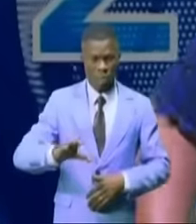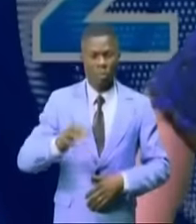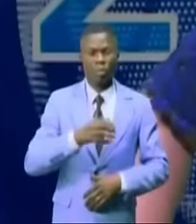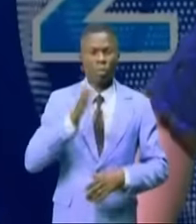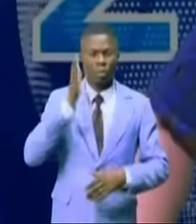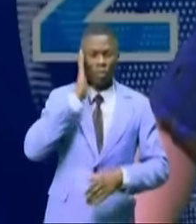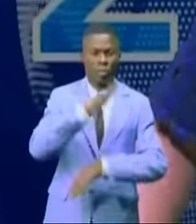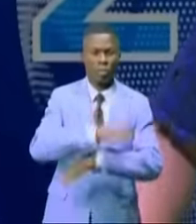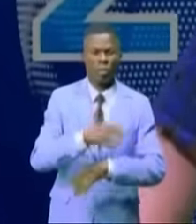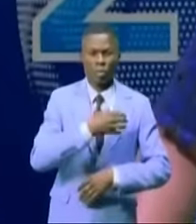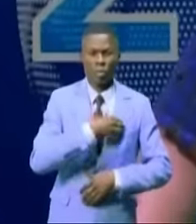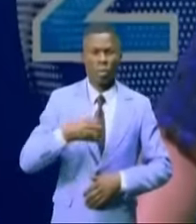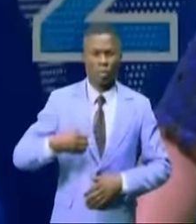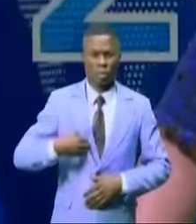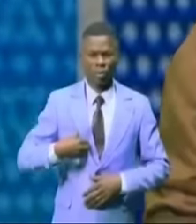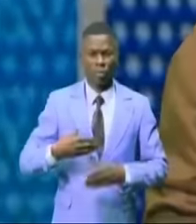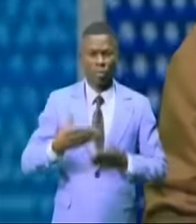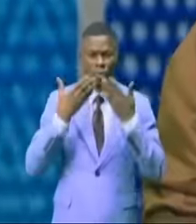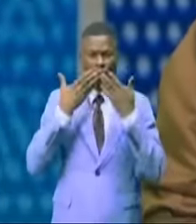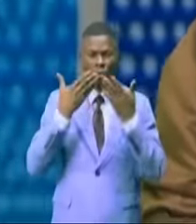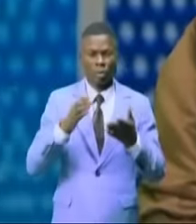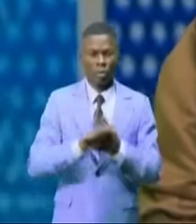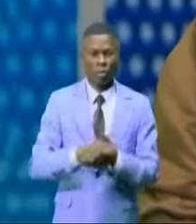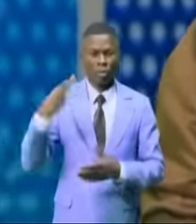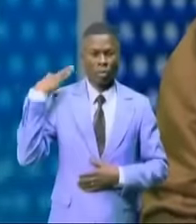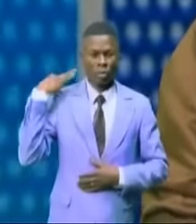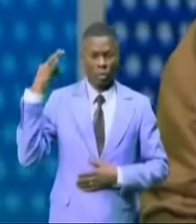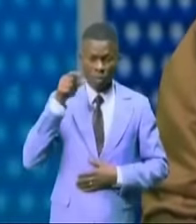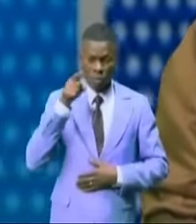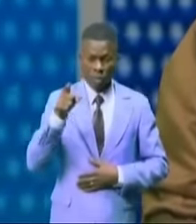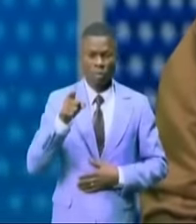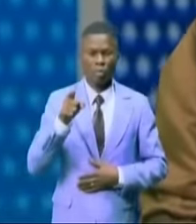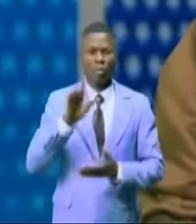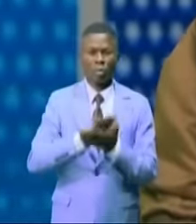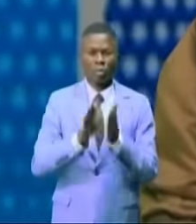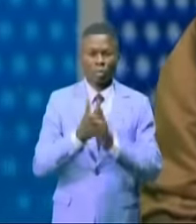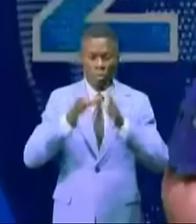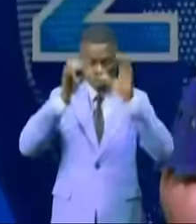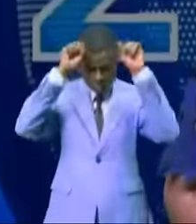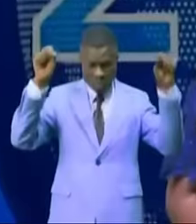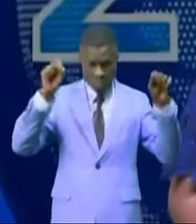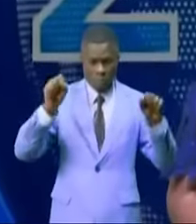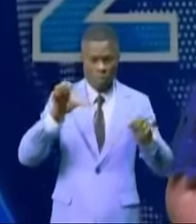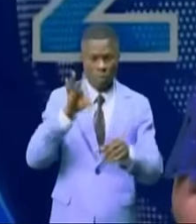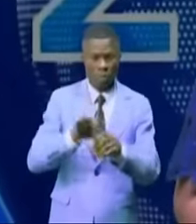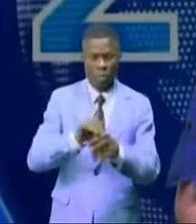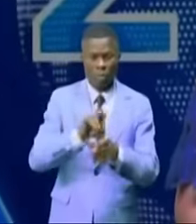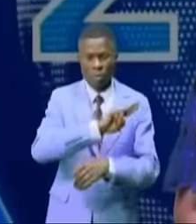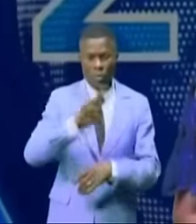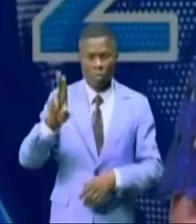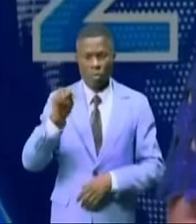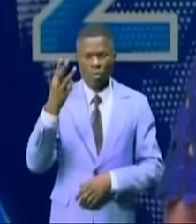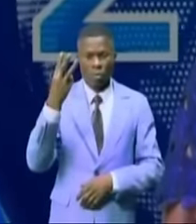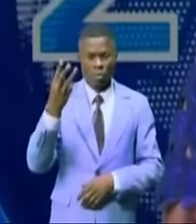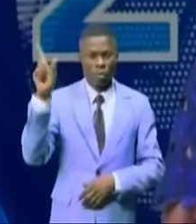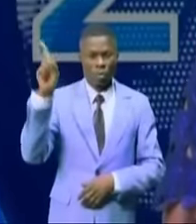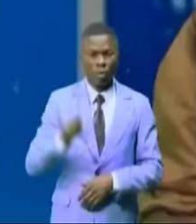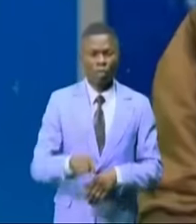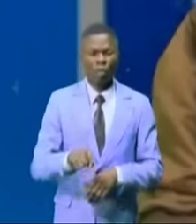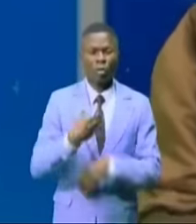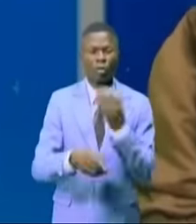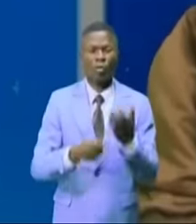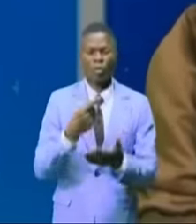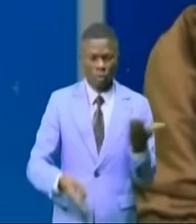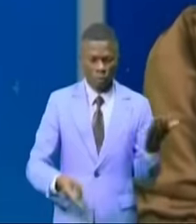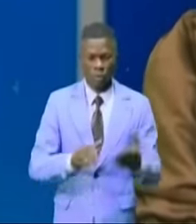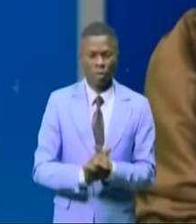Bonsoir Madame. Oui, bonsoir Madame Nyangui. Vous êtes candidate à la présidentielle de 2023. Qu'est-ce qui vous amène ici chaud de ce soir?